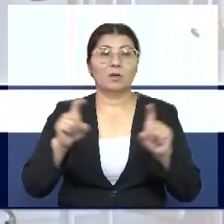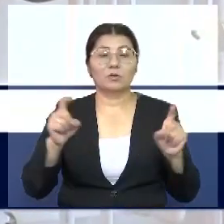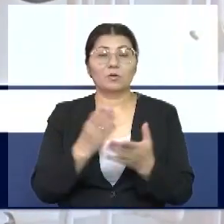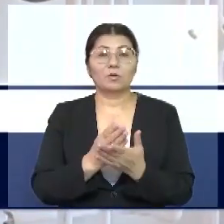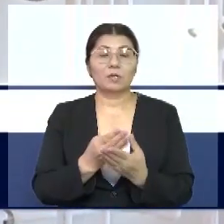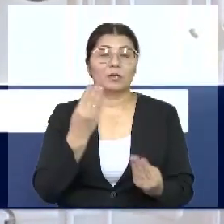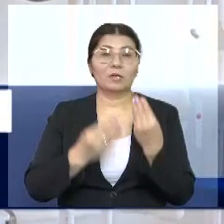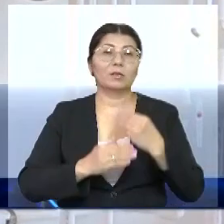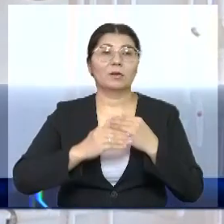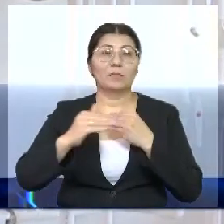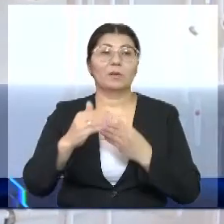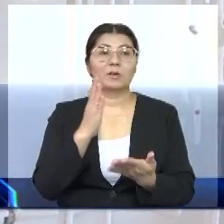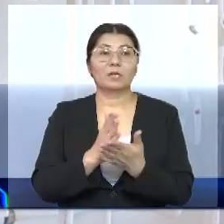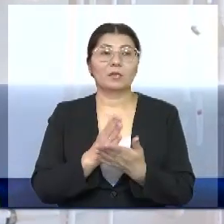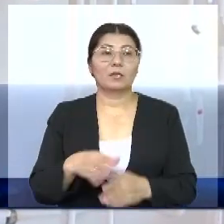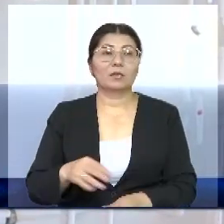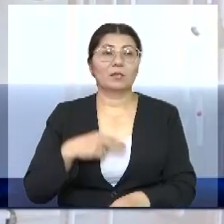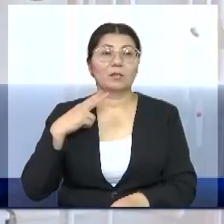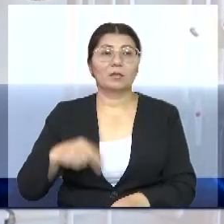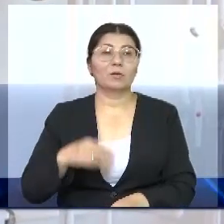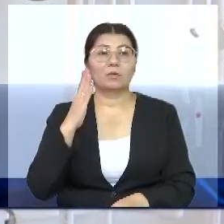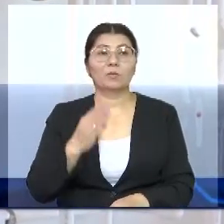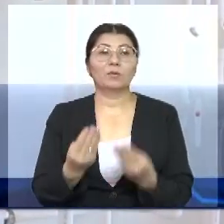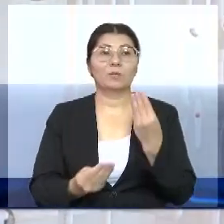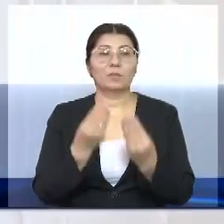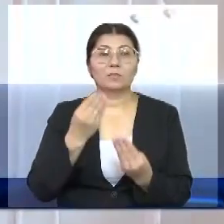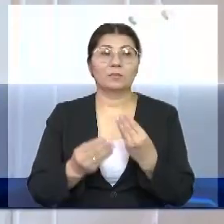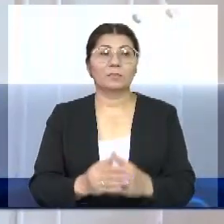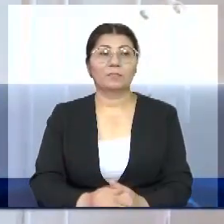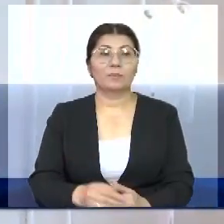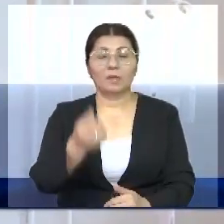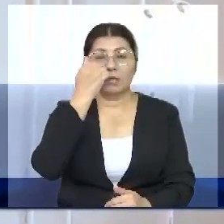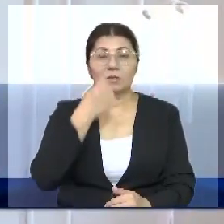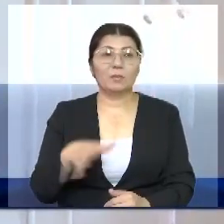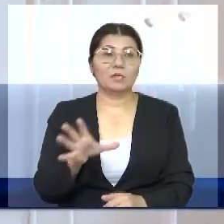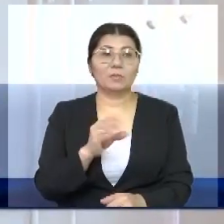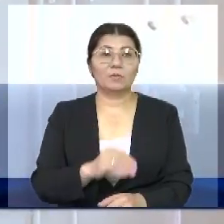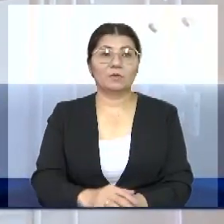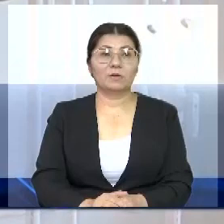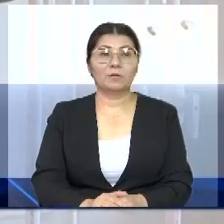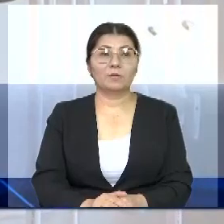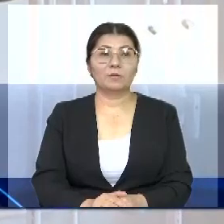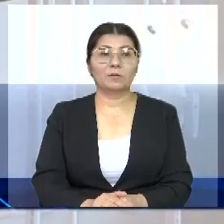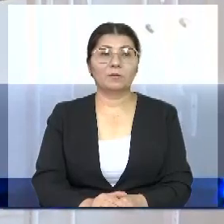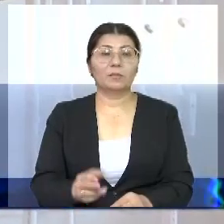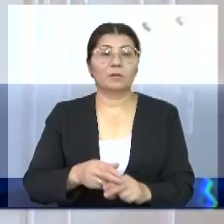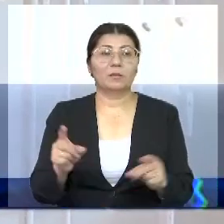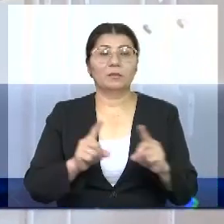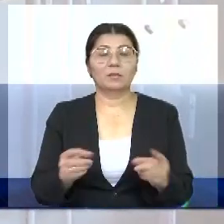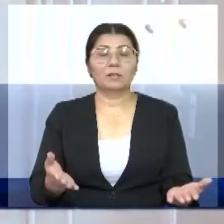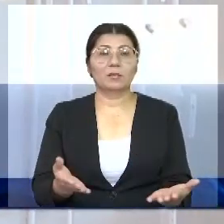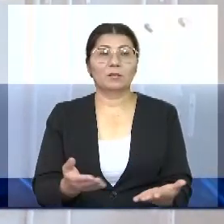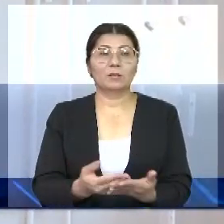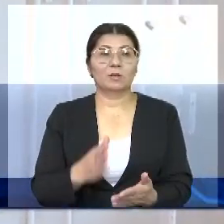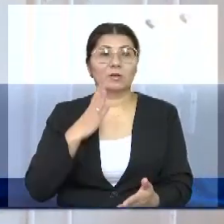Площадка есть здесь, хорошо. Дочка будет играться на площадке. Спасибо всем за то, что дали.